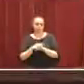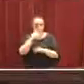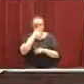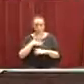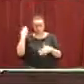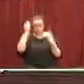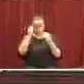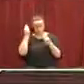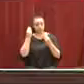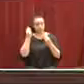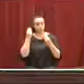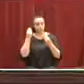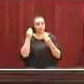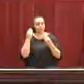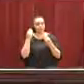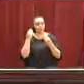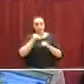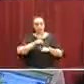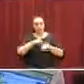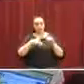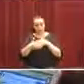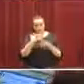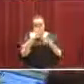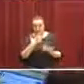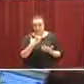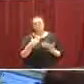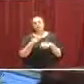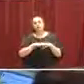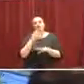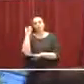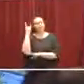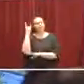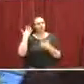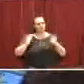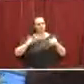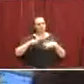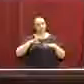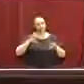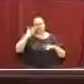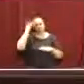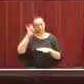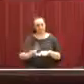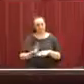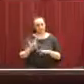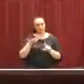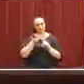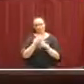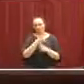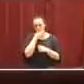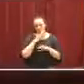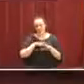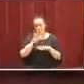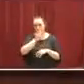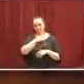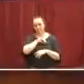espero que hi hagi un plantejament seriós i que divendres puguem acabar amb aquesta situació de vergonya per a Espanya i pels ciutadans de tota